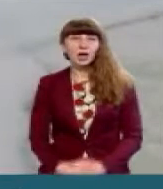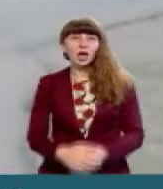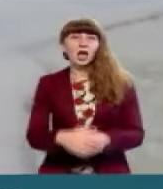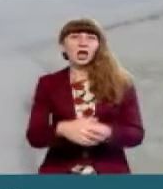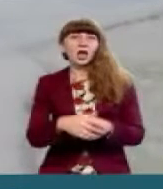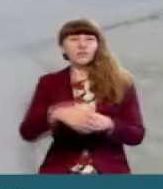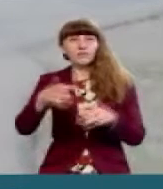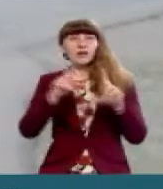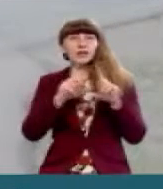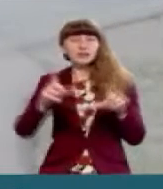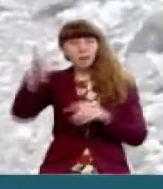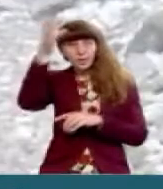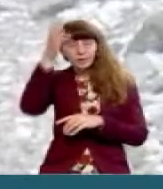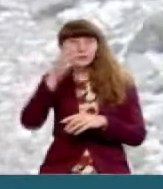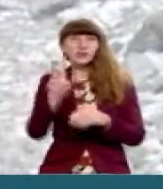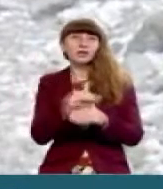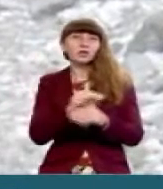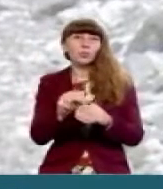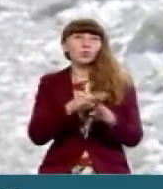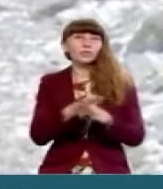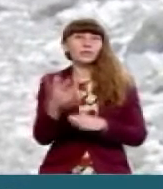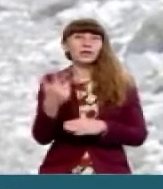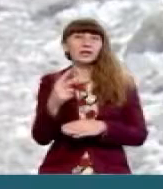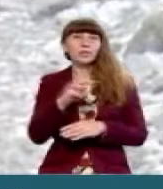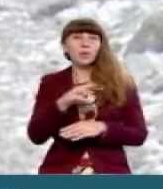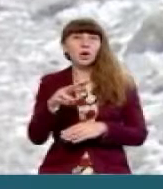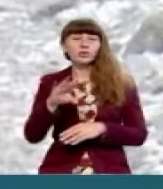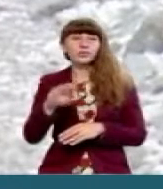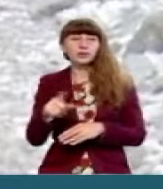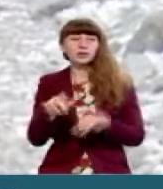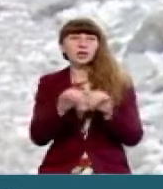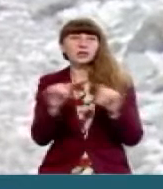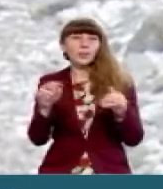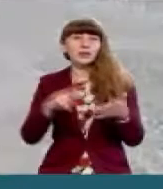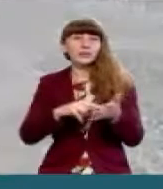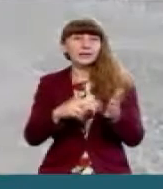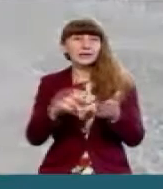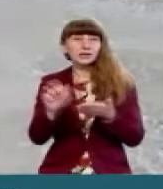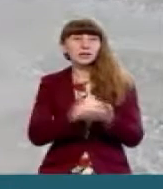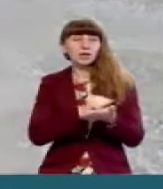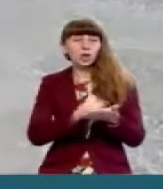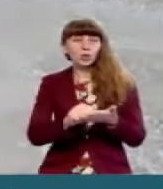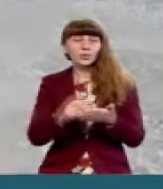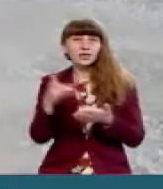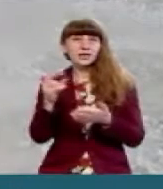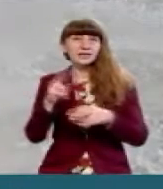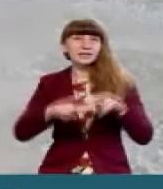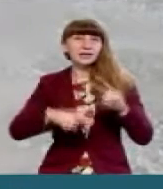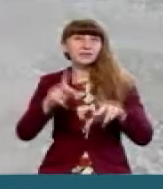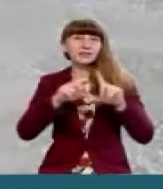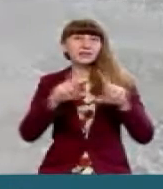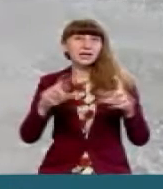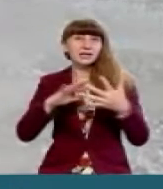қатар Большая Чураковка ауылында ауылдық мәдениет үйі ғимаратының құрылысына жобалық сметалық құжаттама әзірлеу бойынша жұмыстар